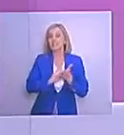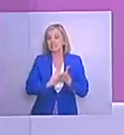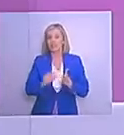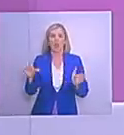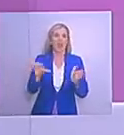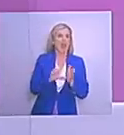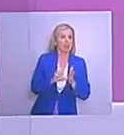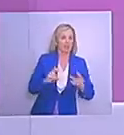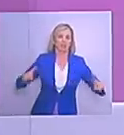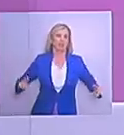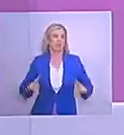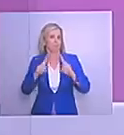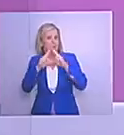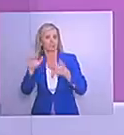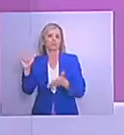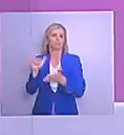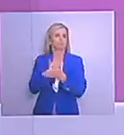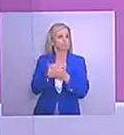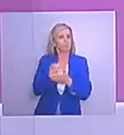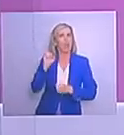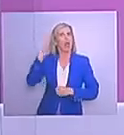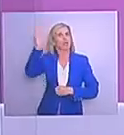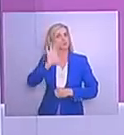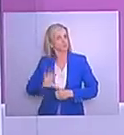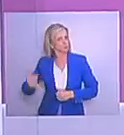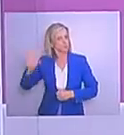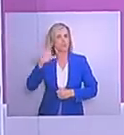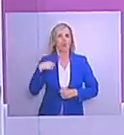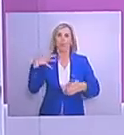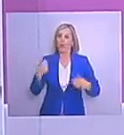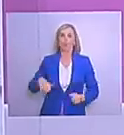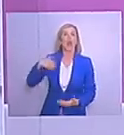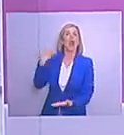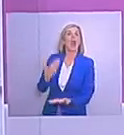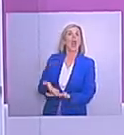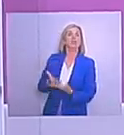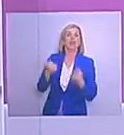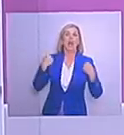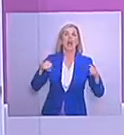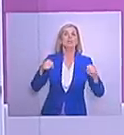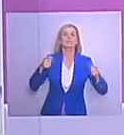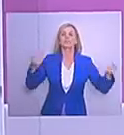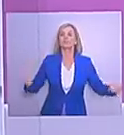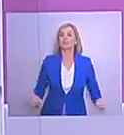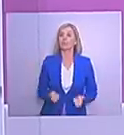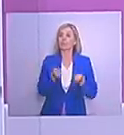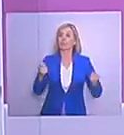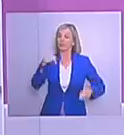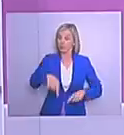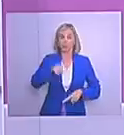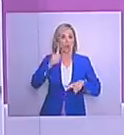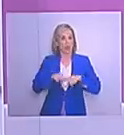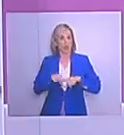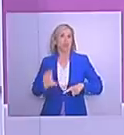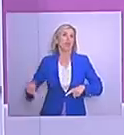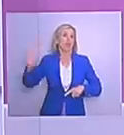τους παίχτες και διάλεξε τους ανθρώπους οι οποίοι τη στήριξαν τόσα χρόνια στο κόμμα